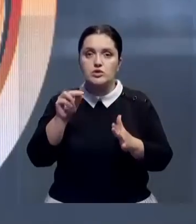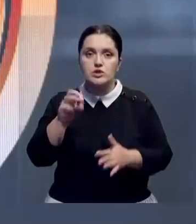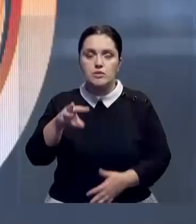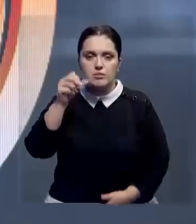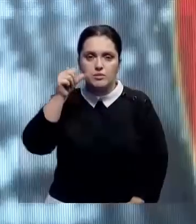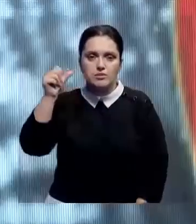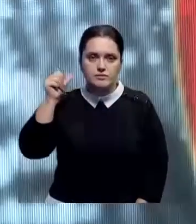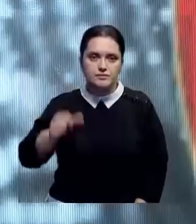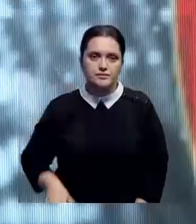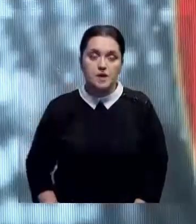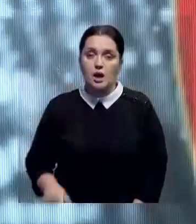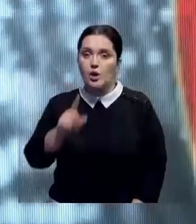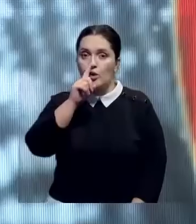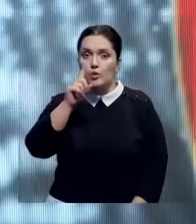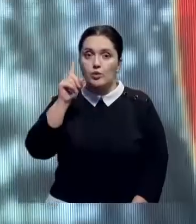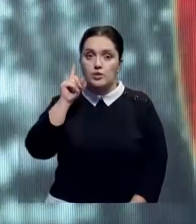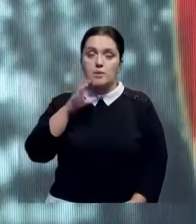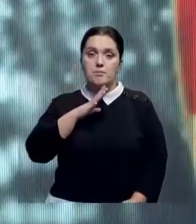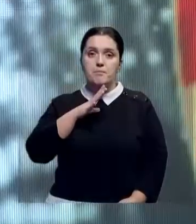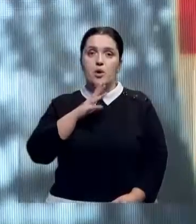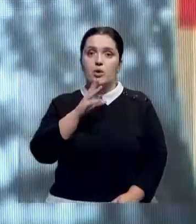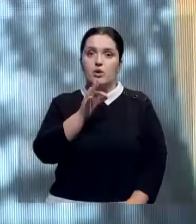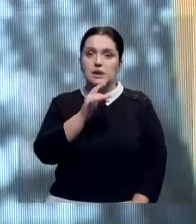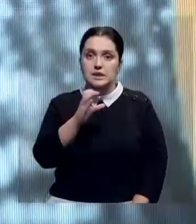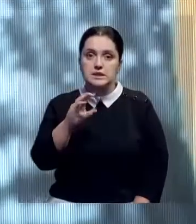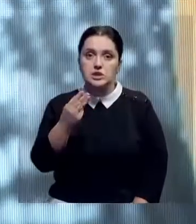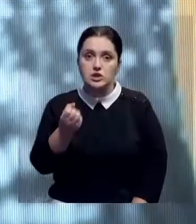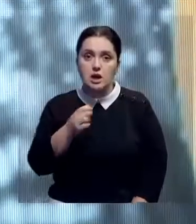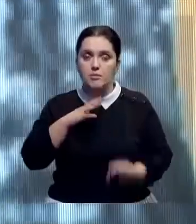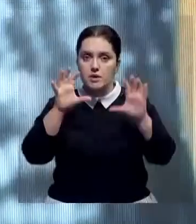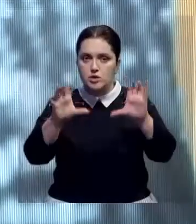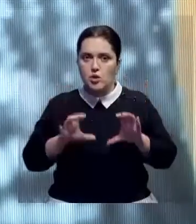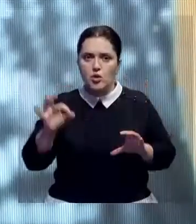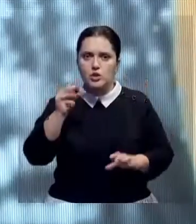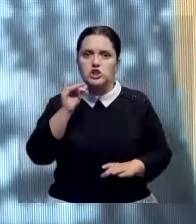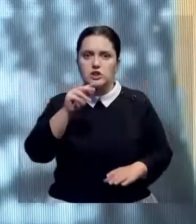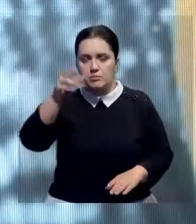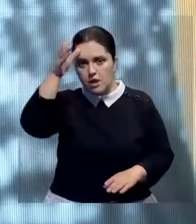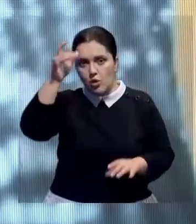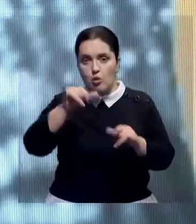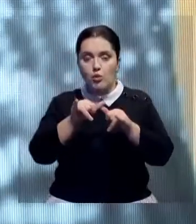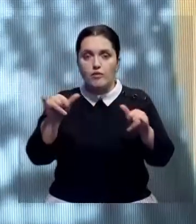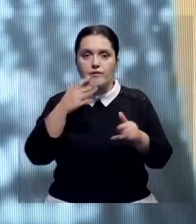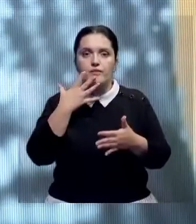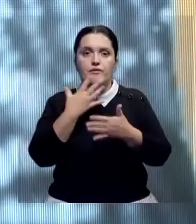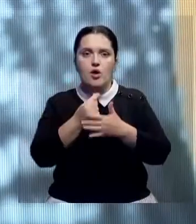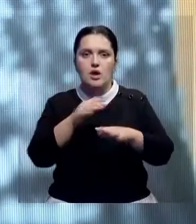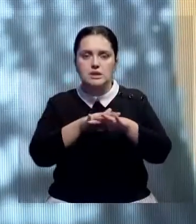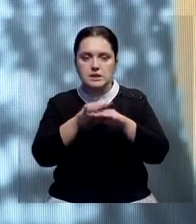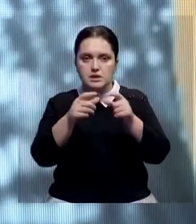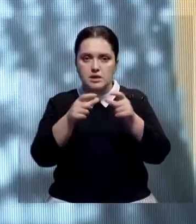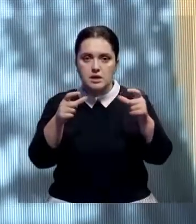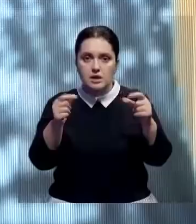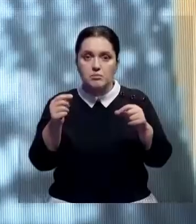году. Еще год назад Конгресс США принял закон о чипах и науке. Для увеличения внутреннего производства микросхем в сектор направили